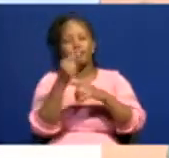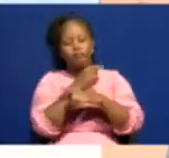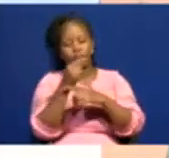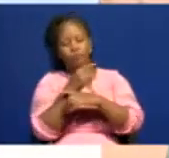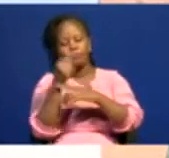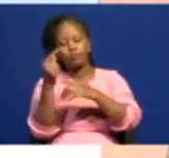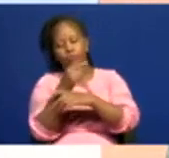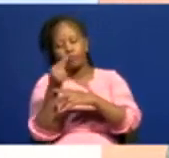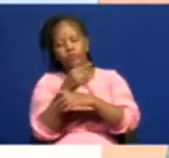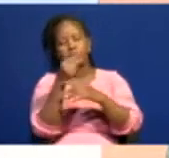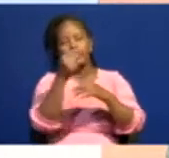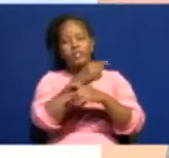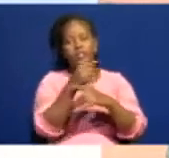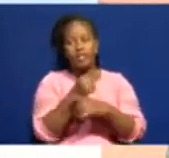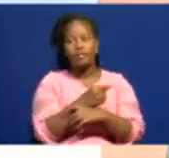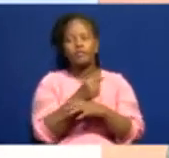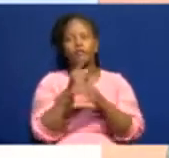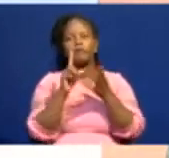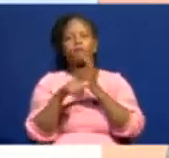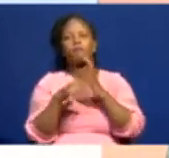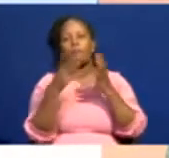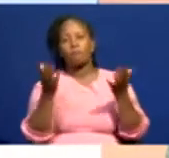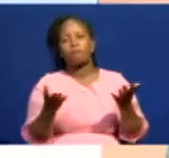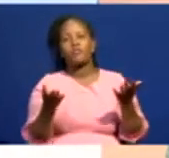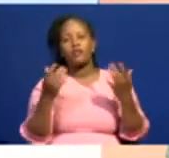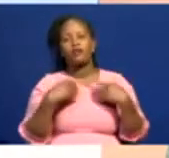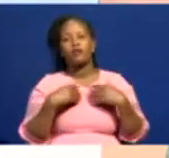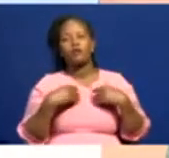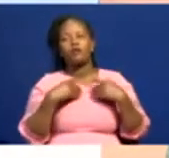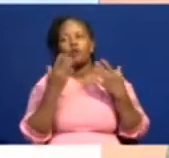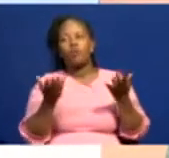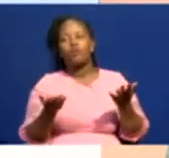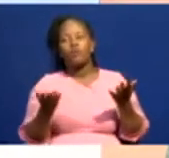tennis, alafu baada ya hapo kutakuwa na competition ya